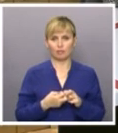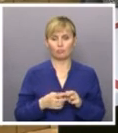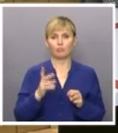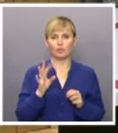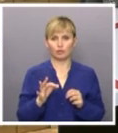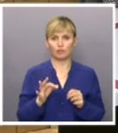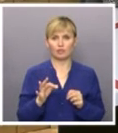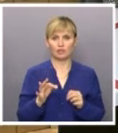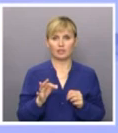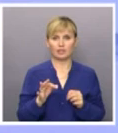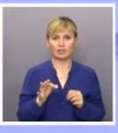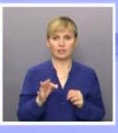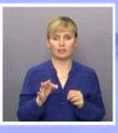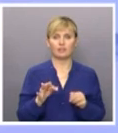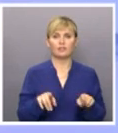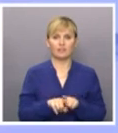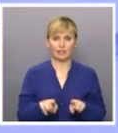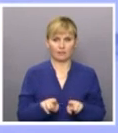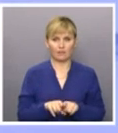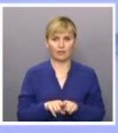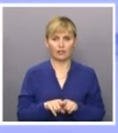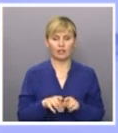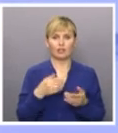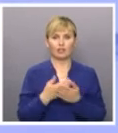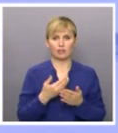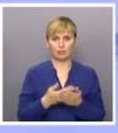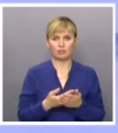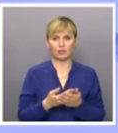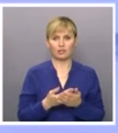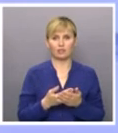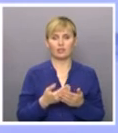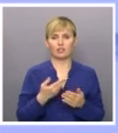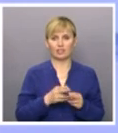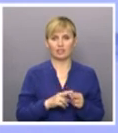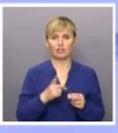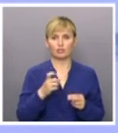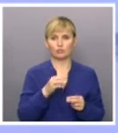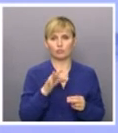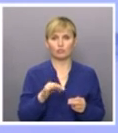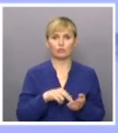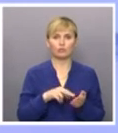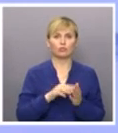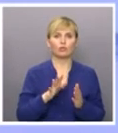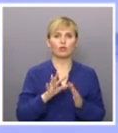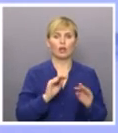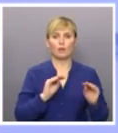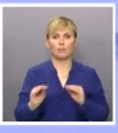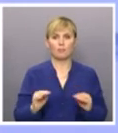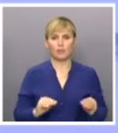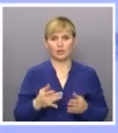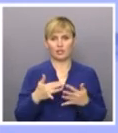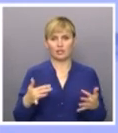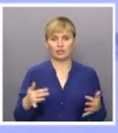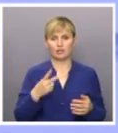Но, тем не менее, там, например, установка замкнутого цикла водоснабжения на 100 тонн сетра стоит только оборудование без строительных и земляных работ